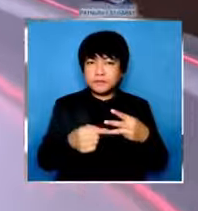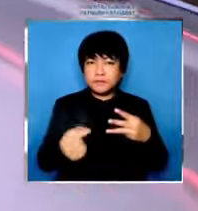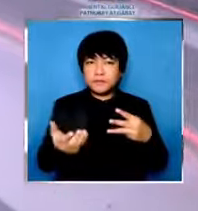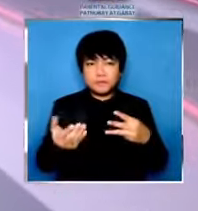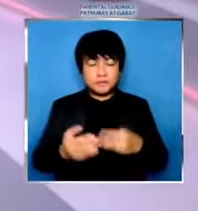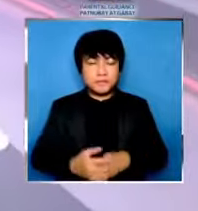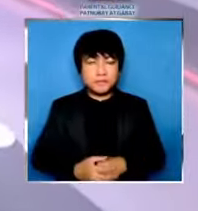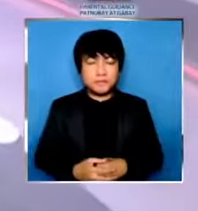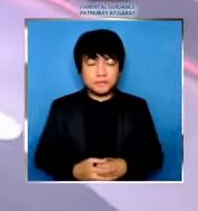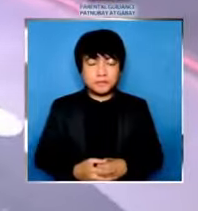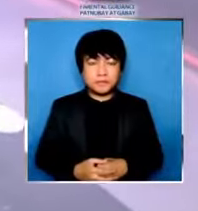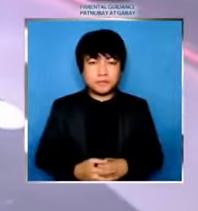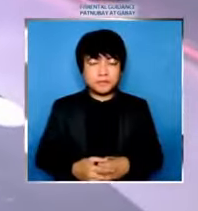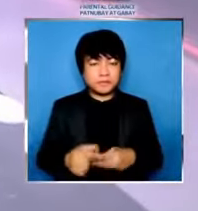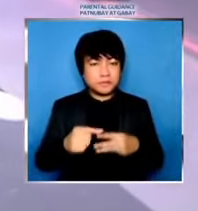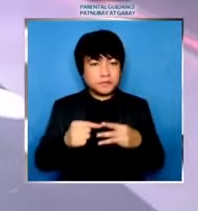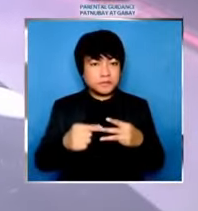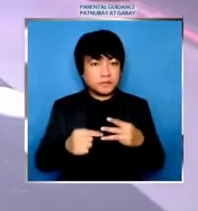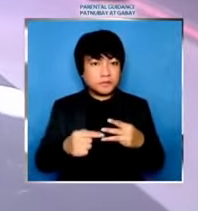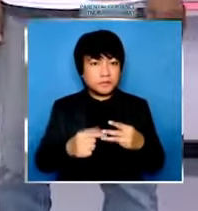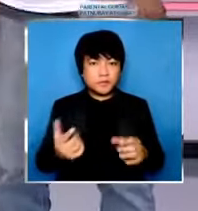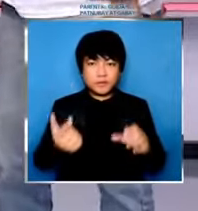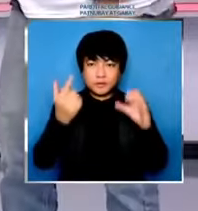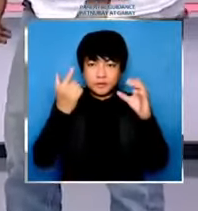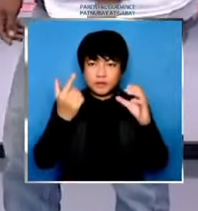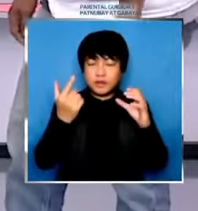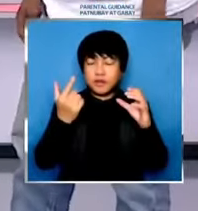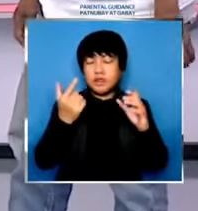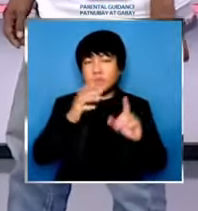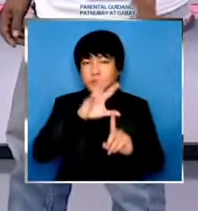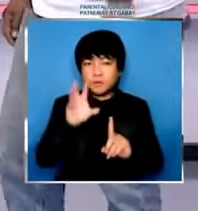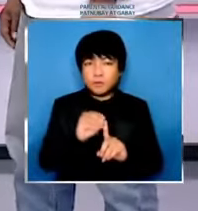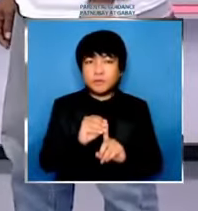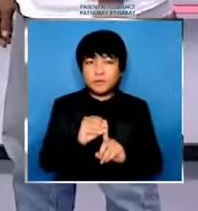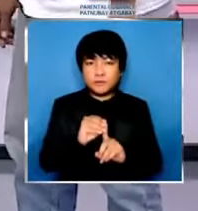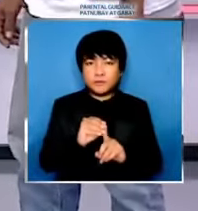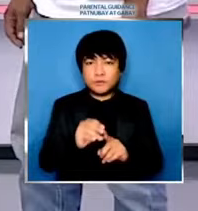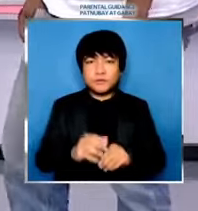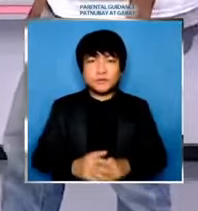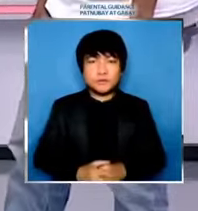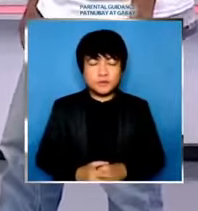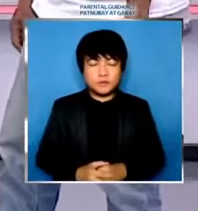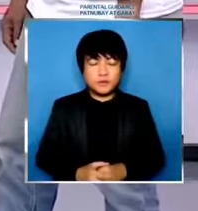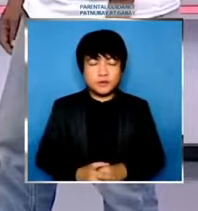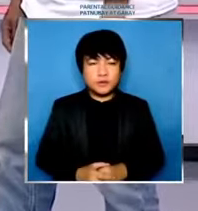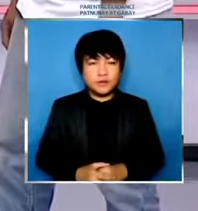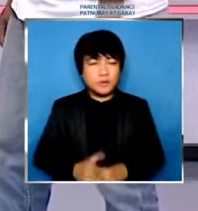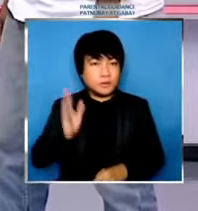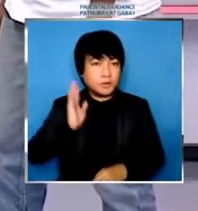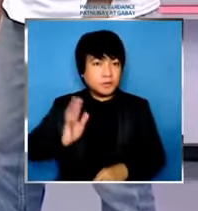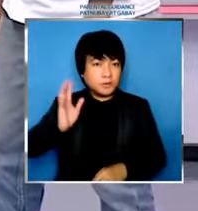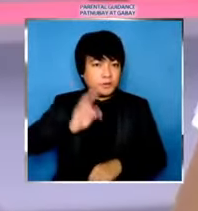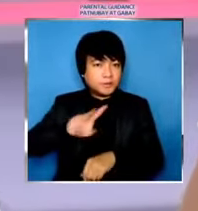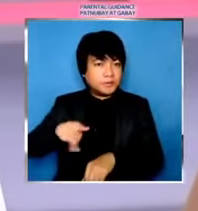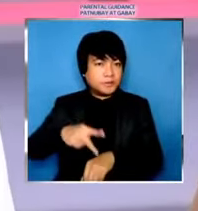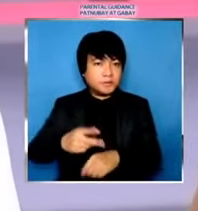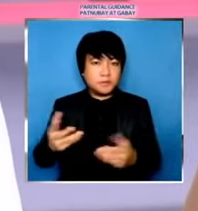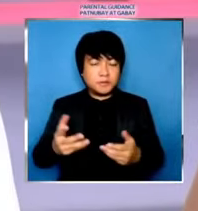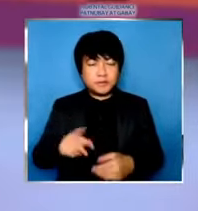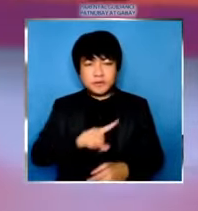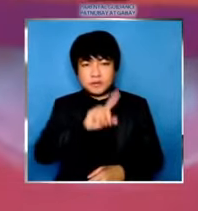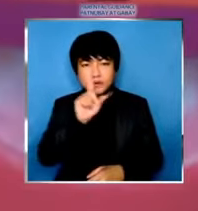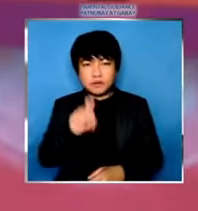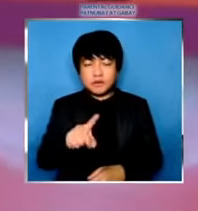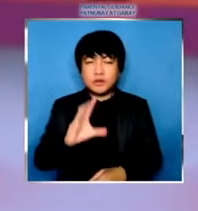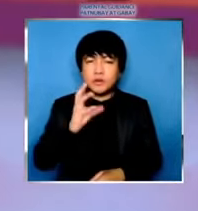Ang kategory natin ay cool sure. Tukol sa kultura at kasaysayan ng Pilipinas. Eric at Alma, alamin natin sino ang unang